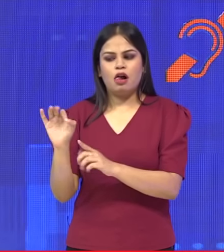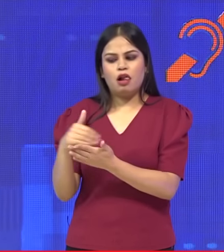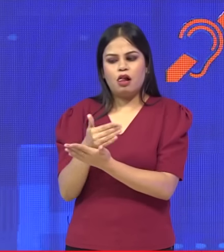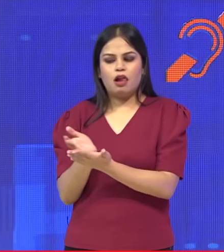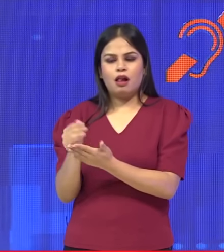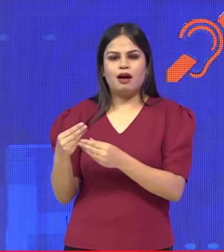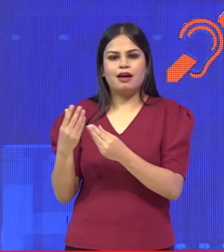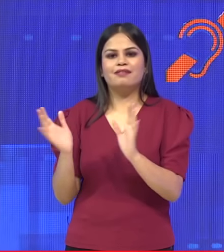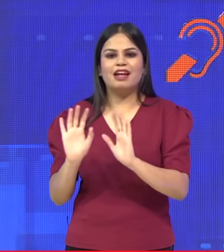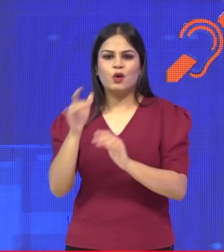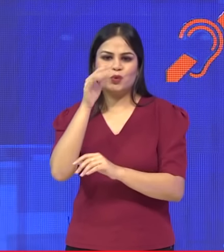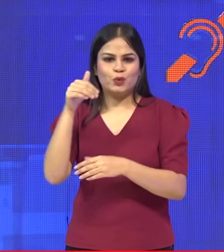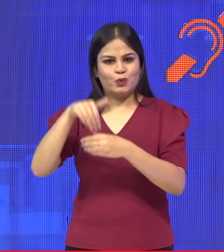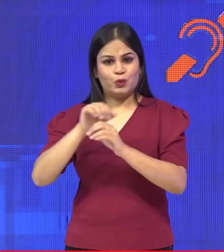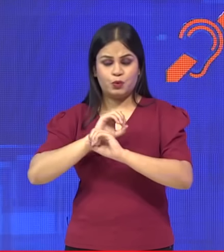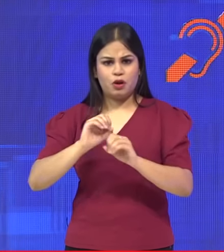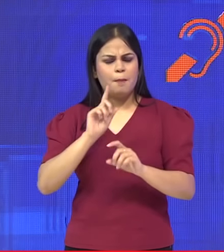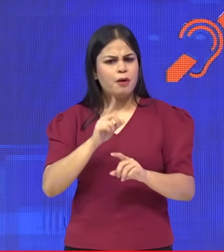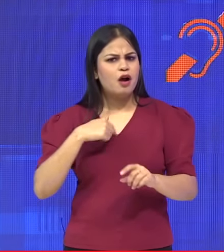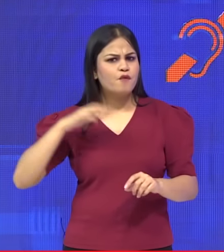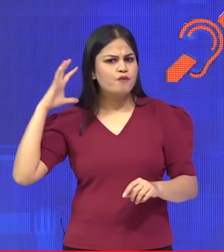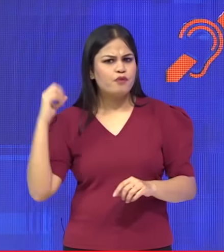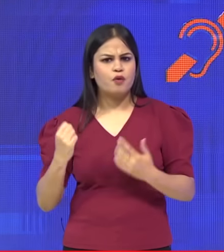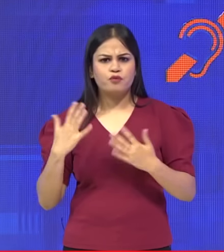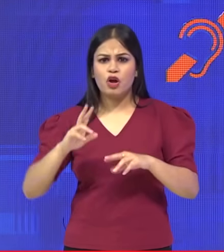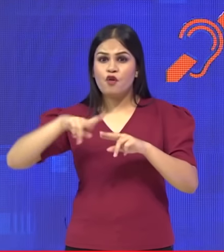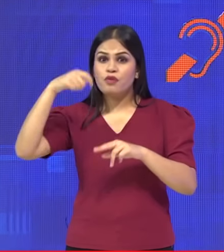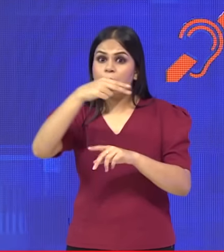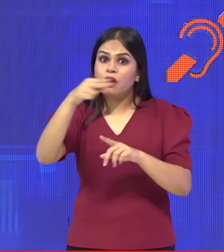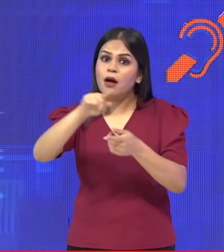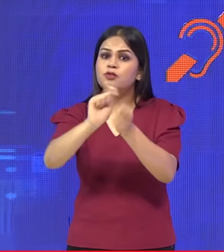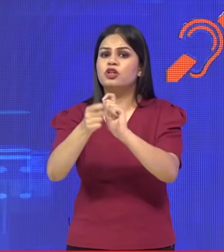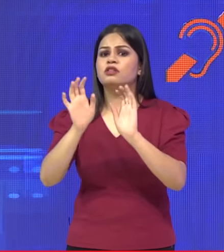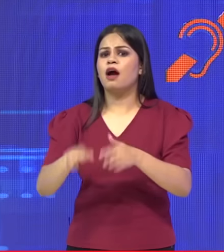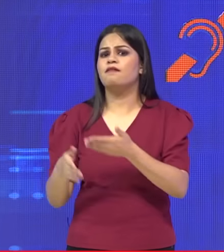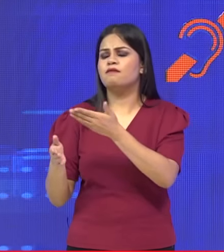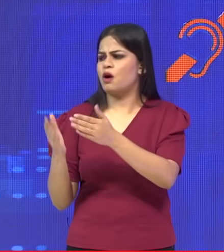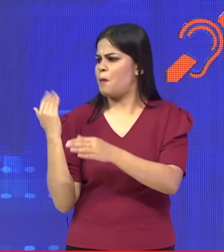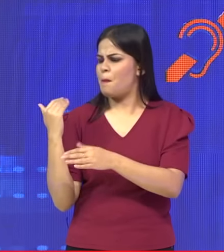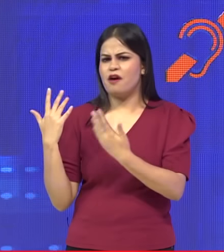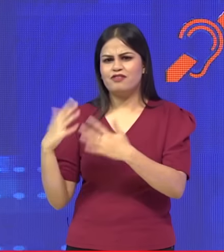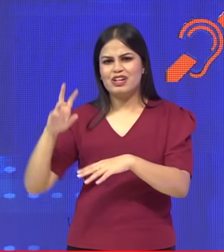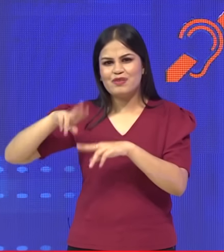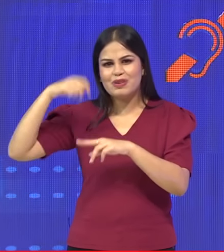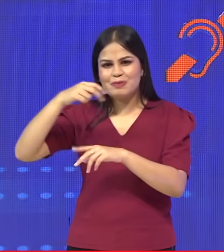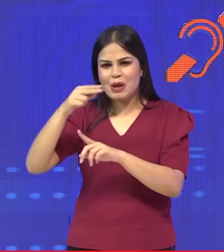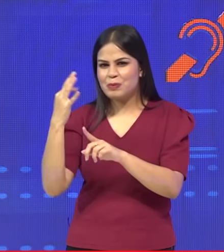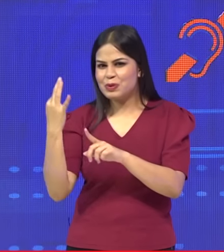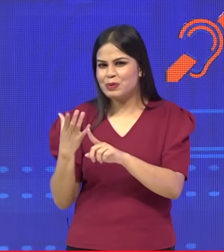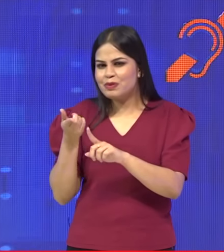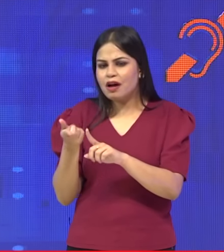की कोशिश नहीं की लेकिन मैं सुनता हूं की फिल्म का नाम भी बादल देते हैं की जो अभी फिल्म आई है